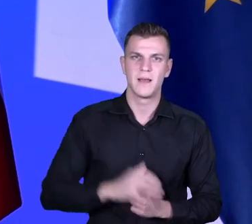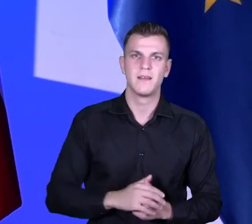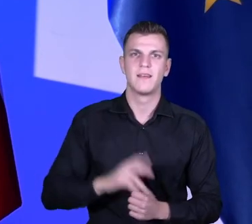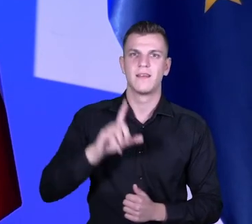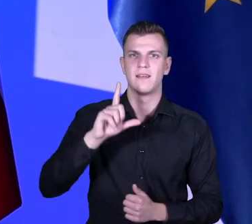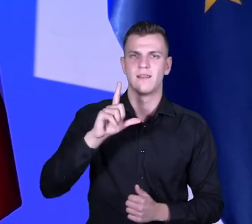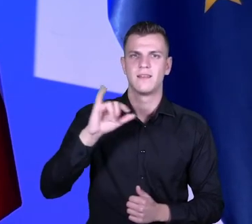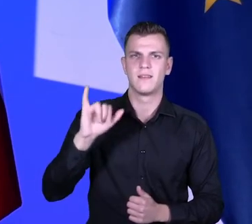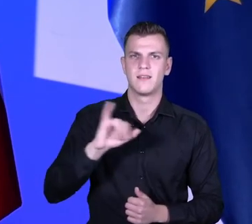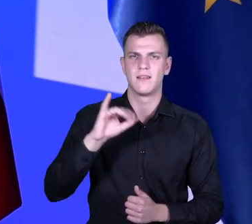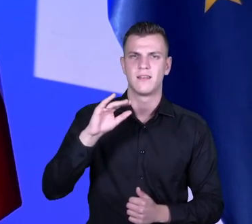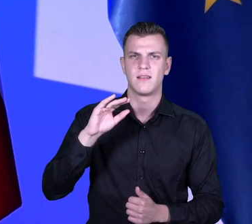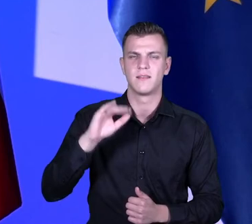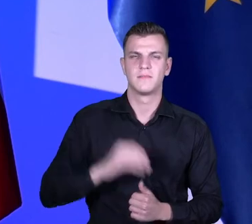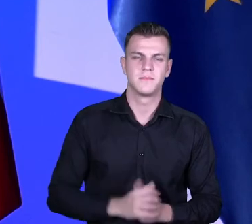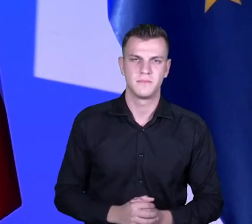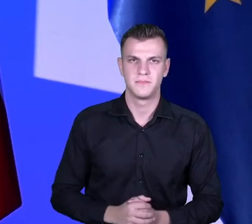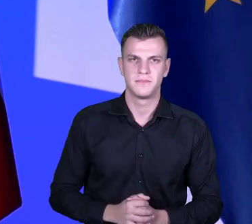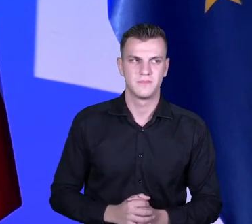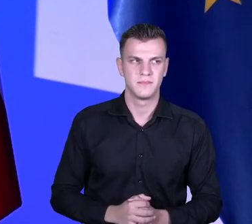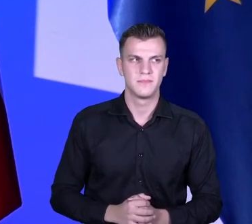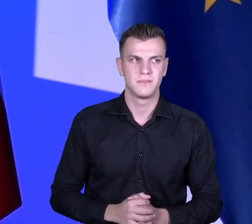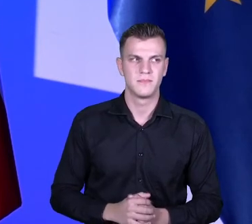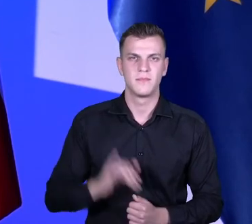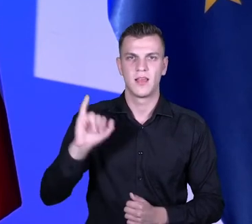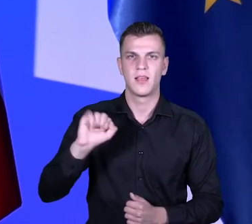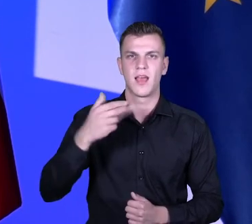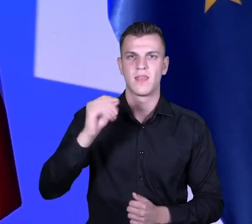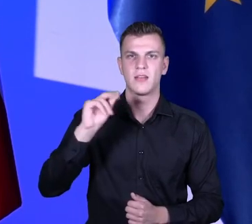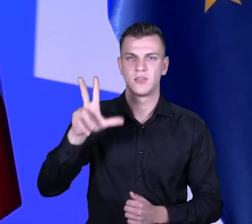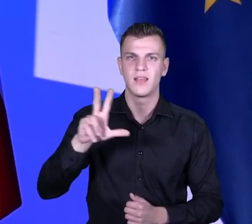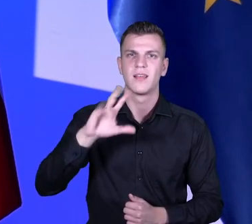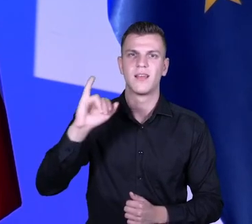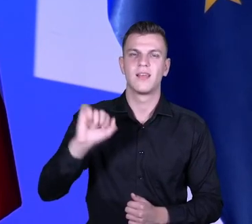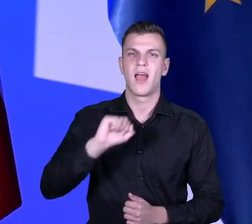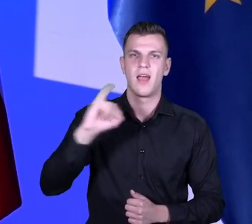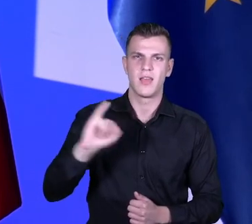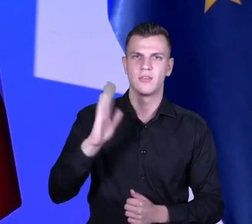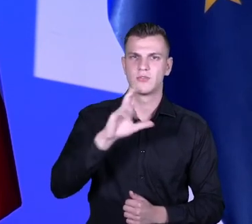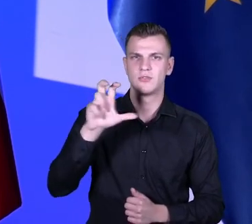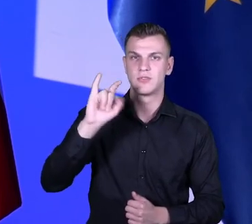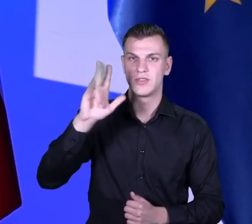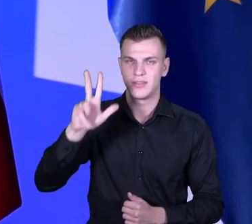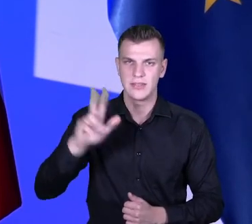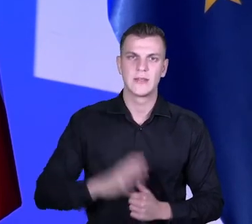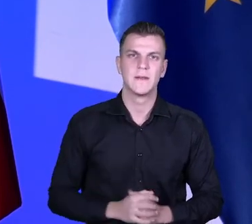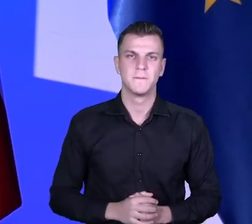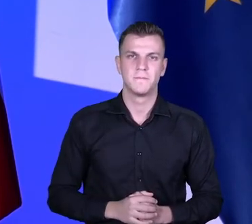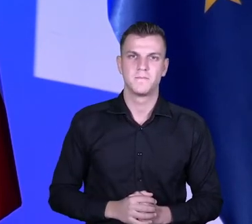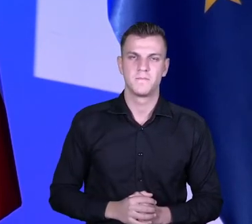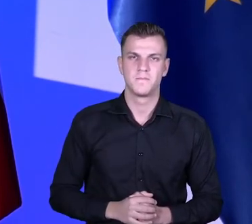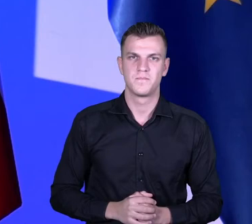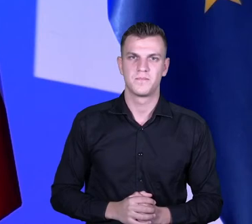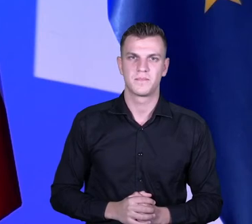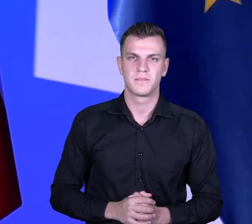Karolina Janeczek, która już w innym miejscu, ale tworzyła ten projekt przez wiele lat, Ewa Jajszczyk, która jest gdzieś na sali